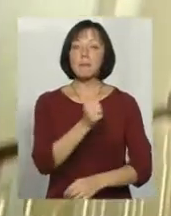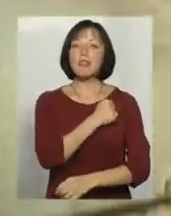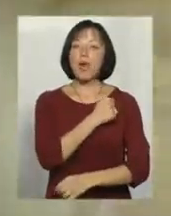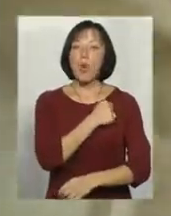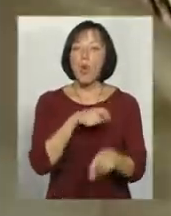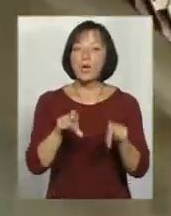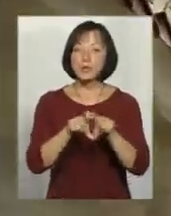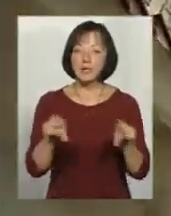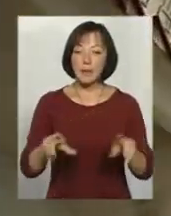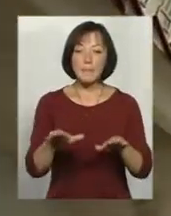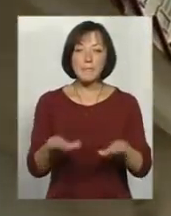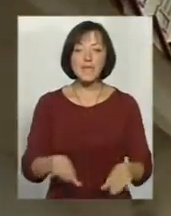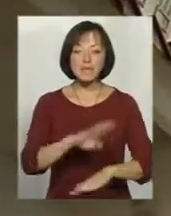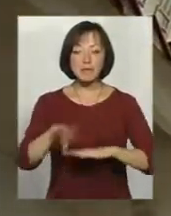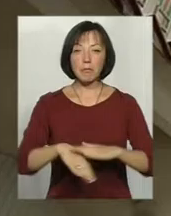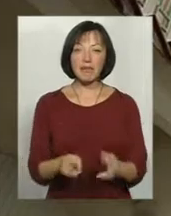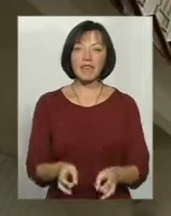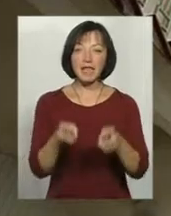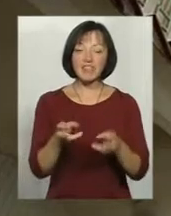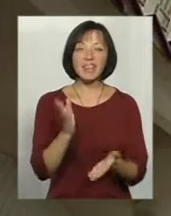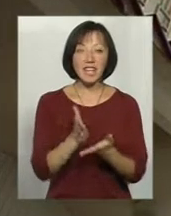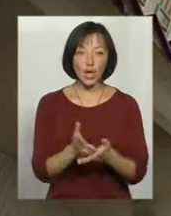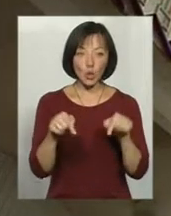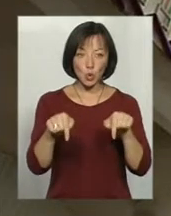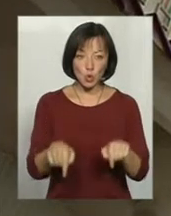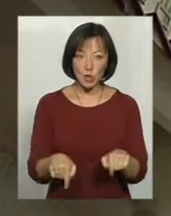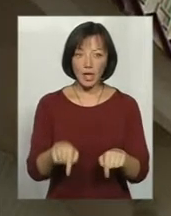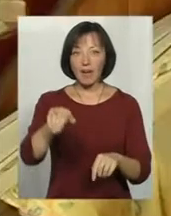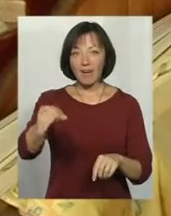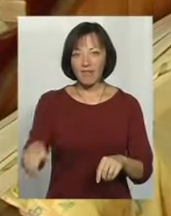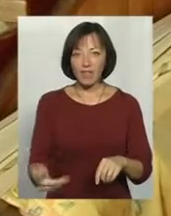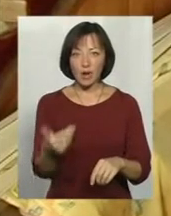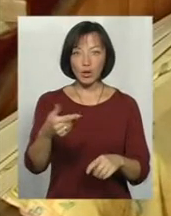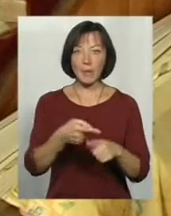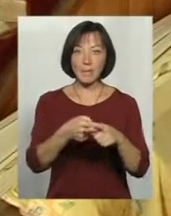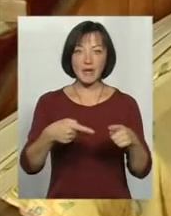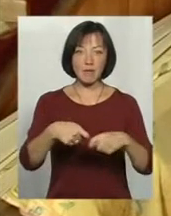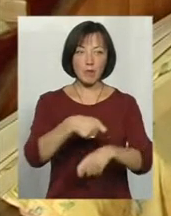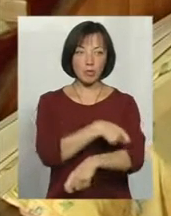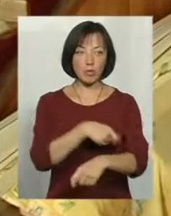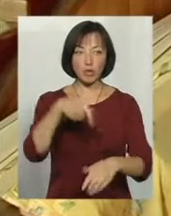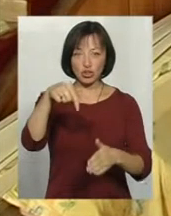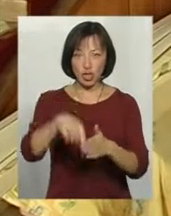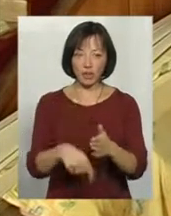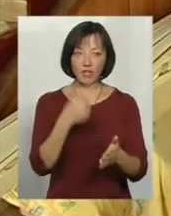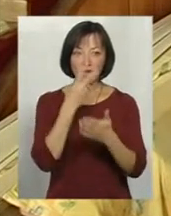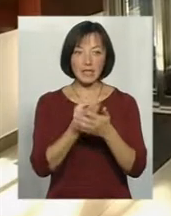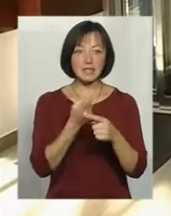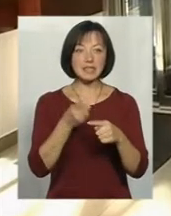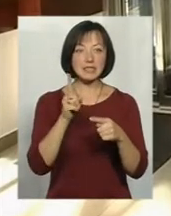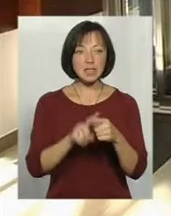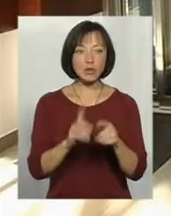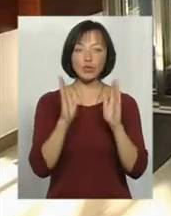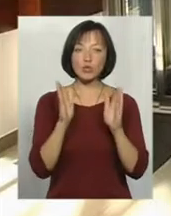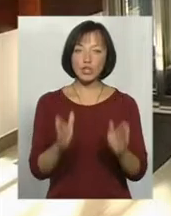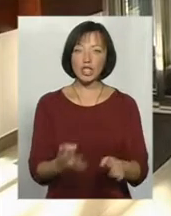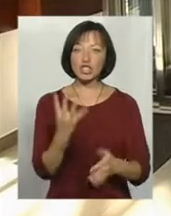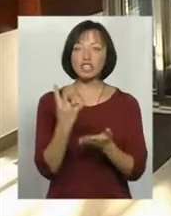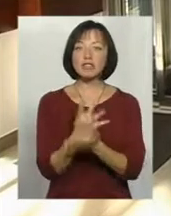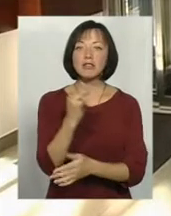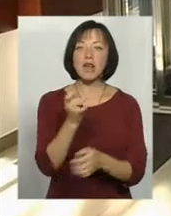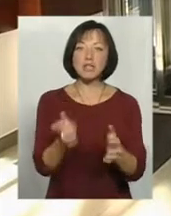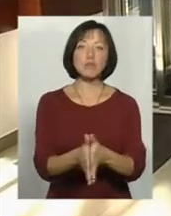під ліфт уже є, його розмістять тут, але треба викупити ще півметрову шахту. Він виглядатиме як оцей, але буде у четверо